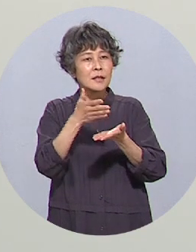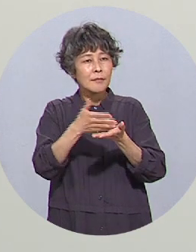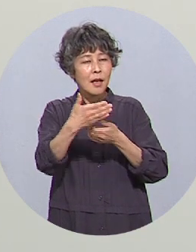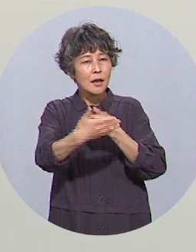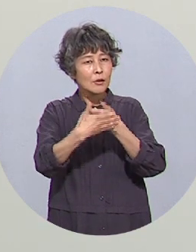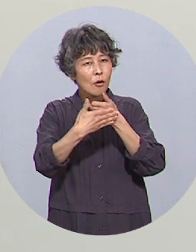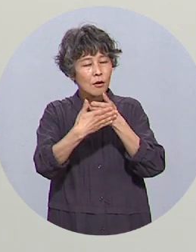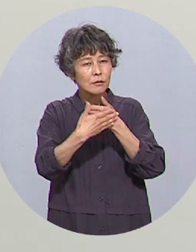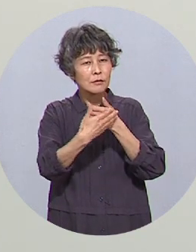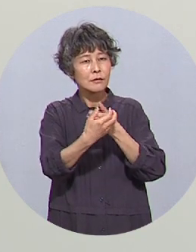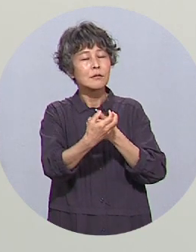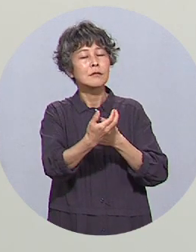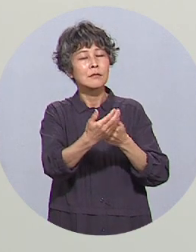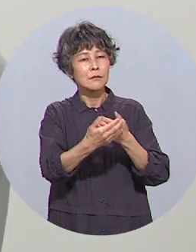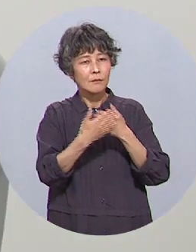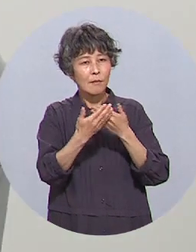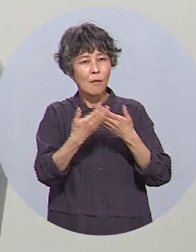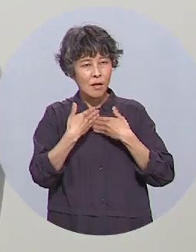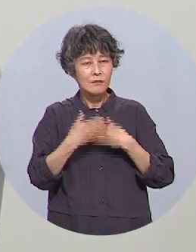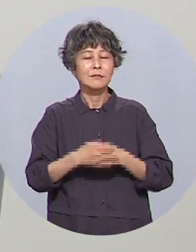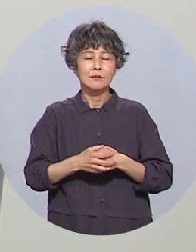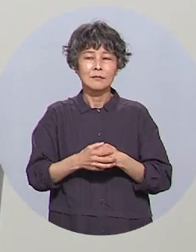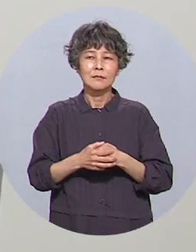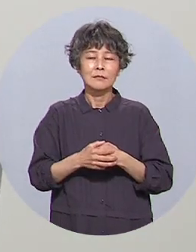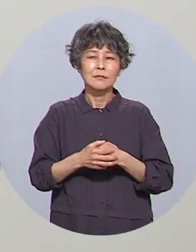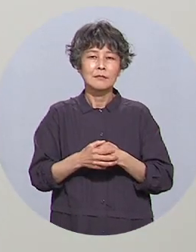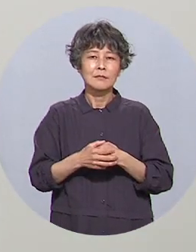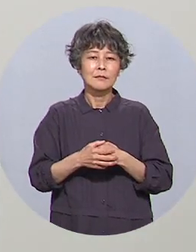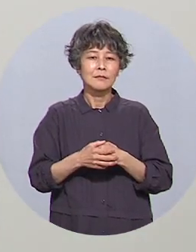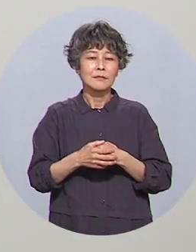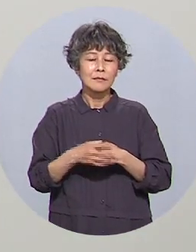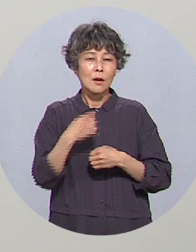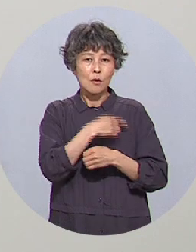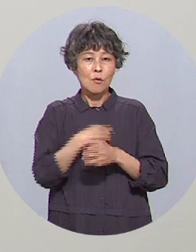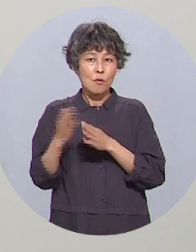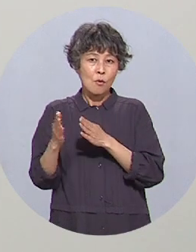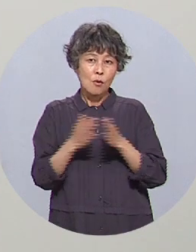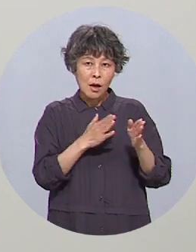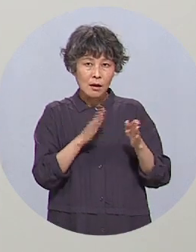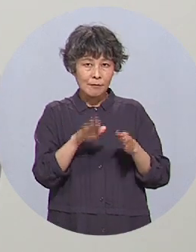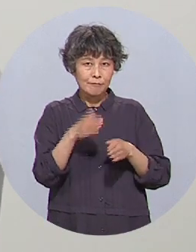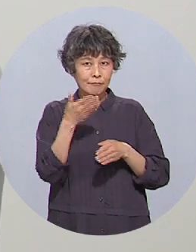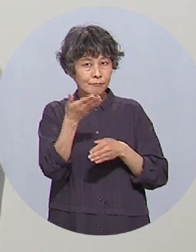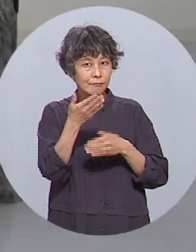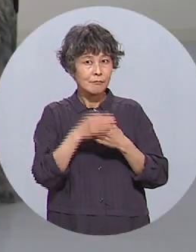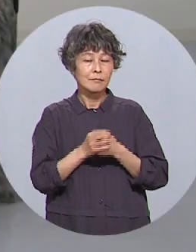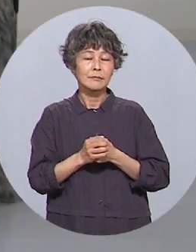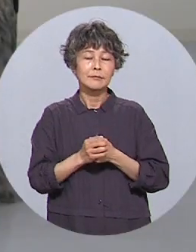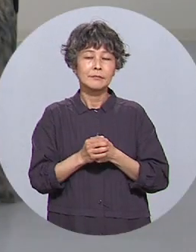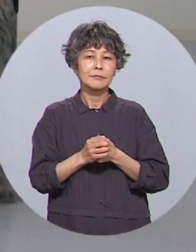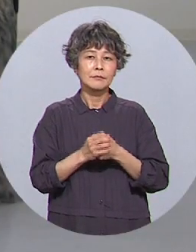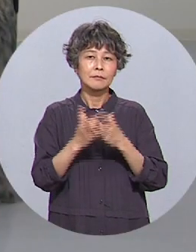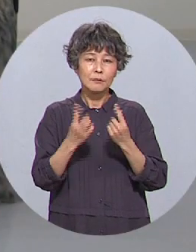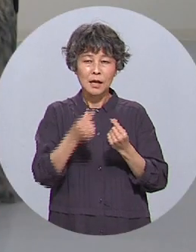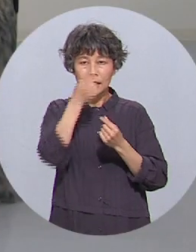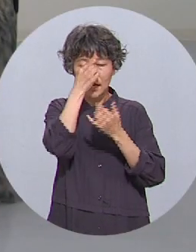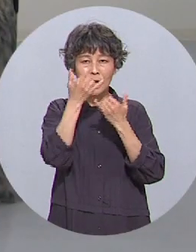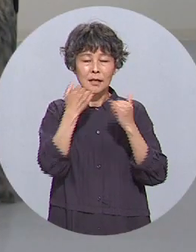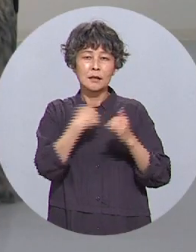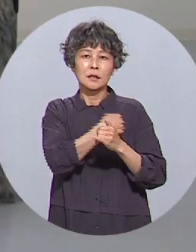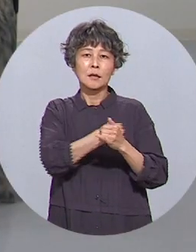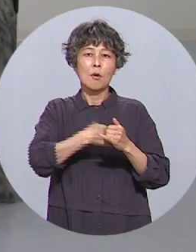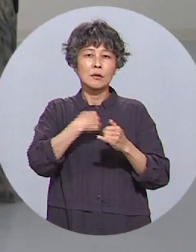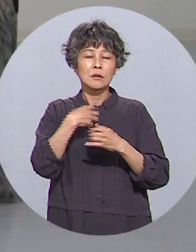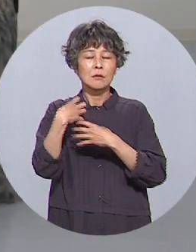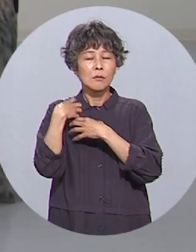力していただいているような形です。 なんかその上で心がけていることとかってありますか。 はい、やはり被害者の精神的